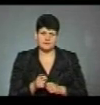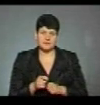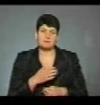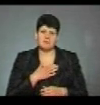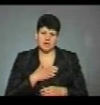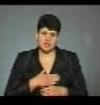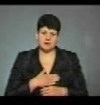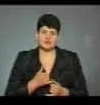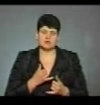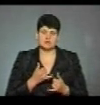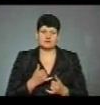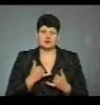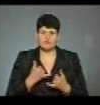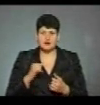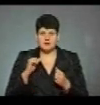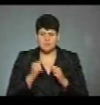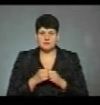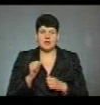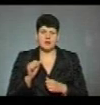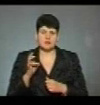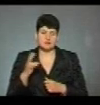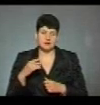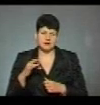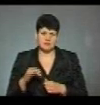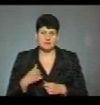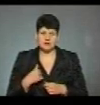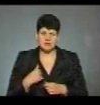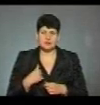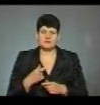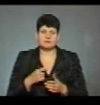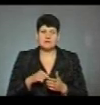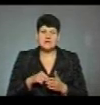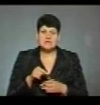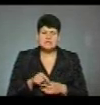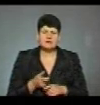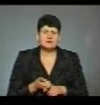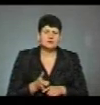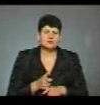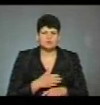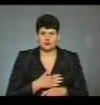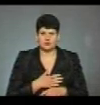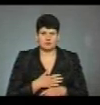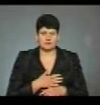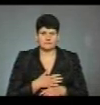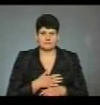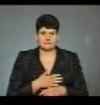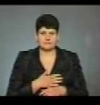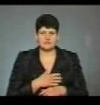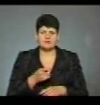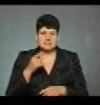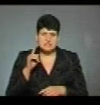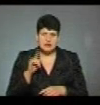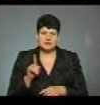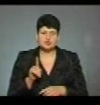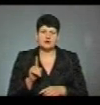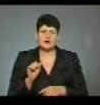жест вшанування пам'яті Андрієвої пам'яті в цьому місті, місті, яке він надзвичайно любив. Ви, напевно, знаєте,